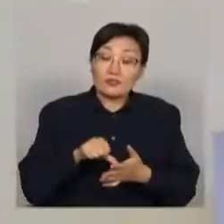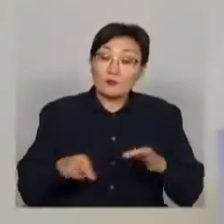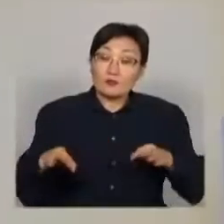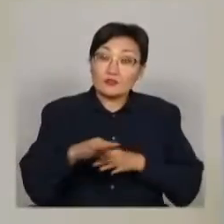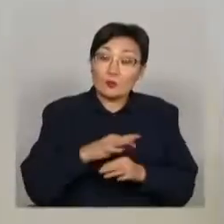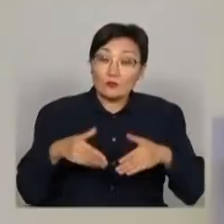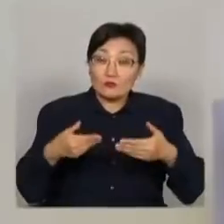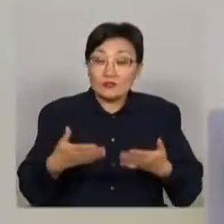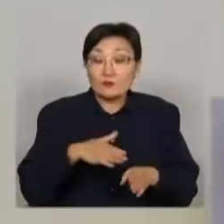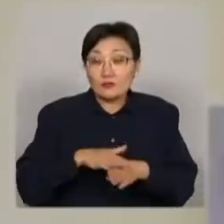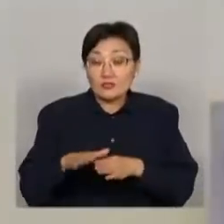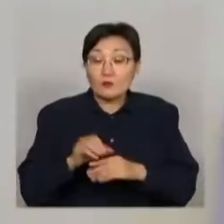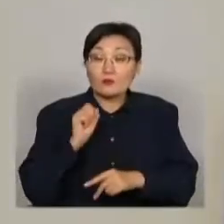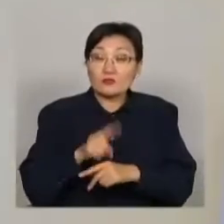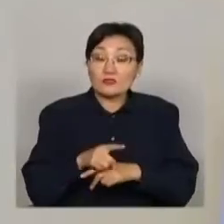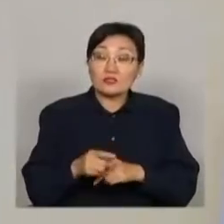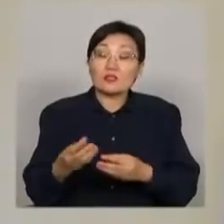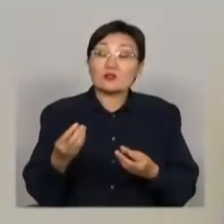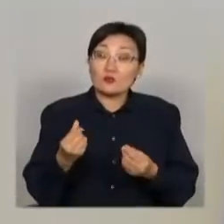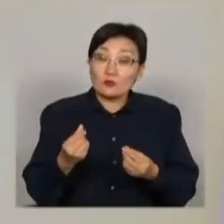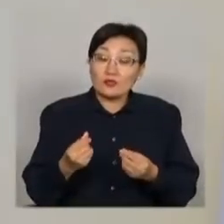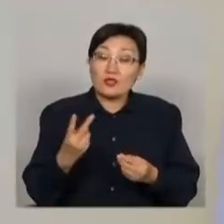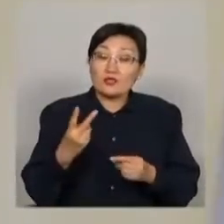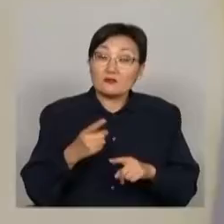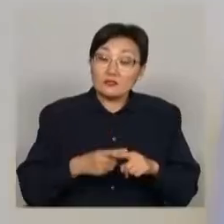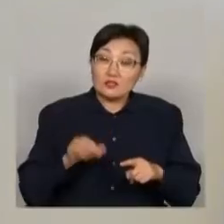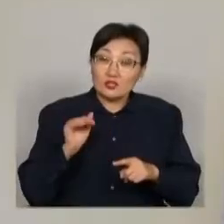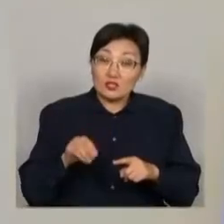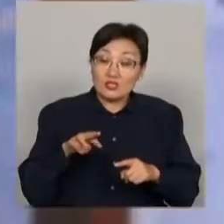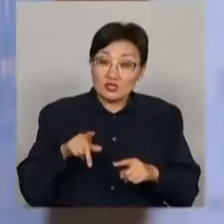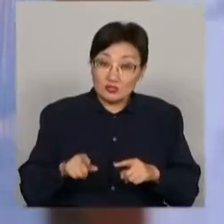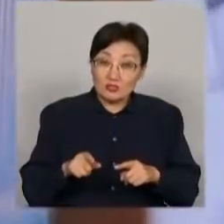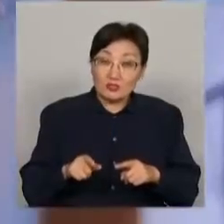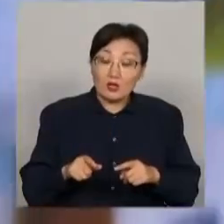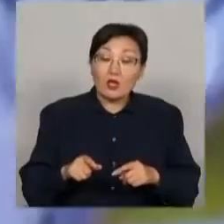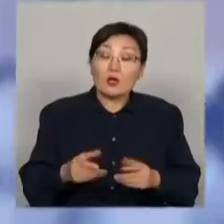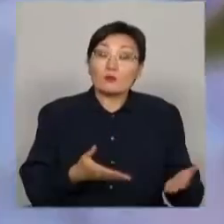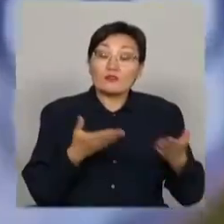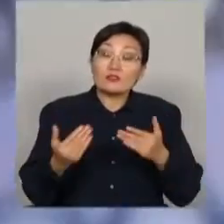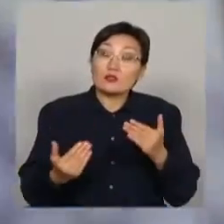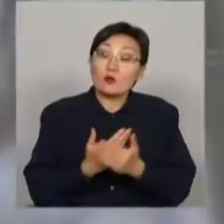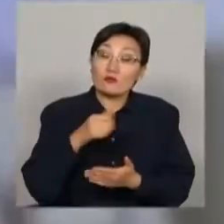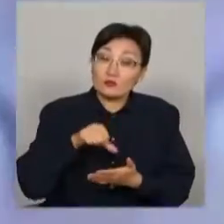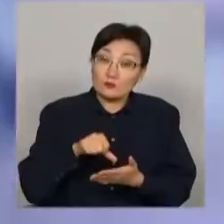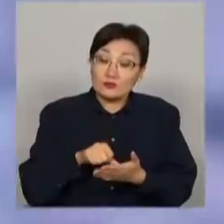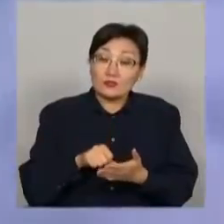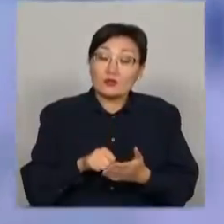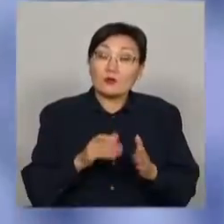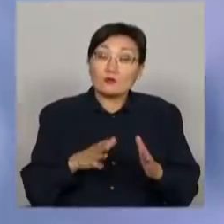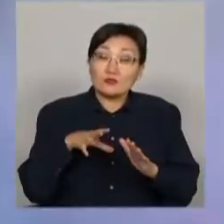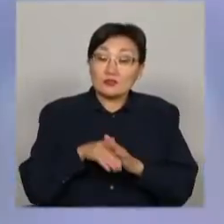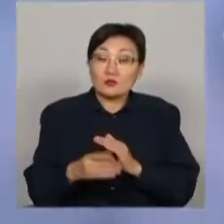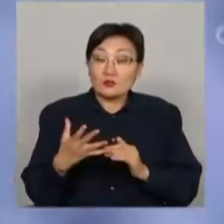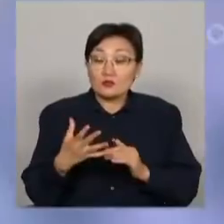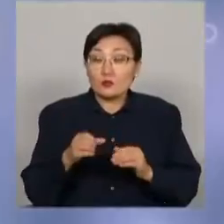проекта предлагали выполнять задания за вознаграждение в 2500 тенге. За приглашение нового участника в схему начисляли от